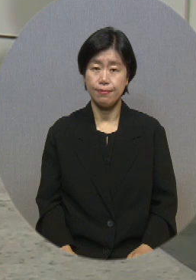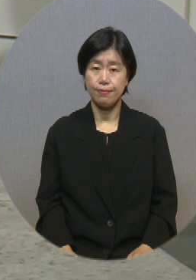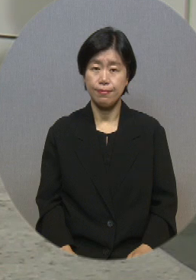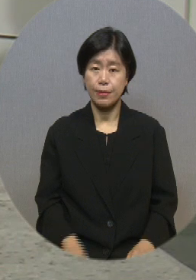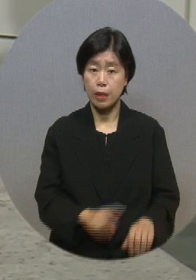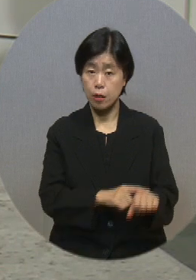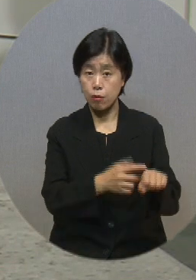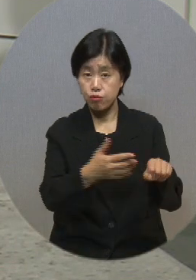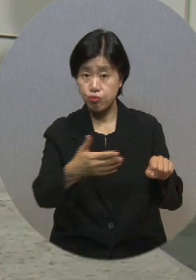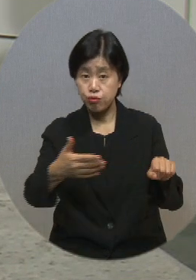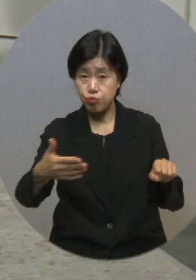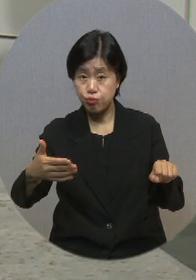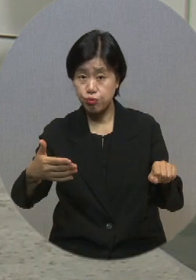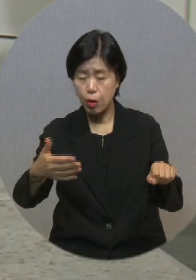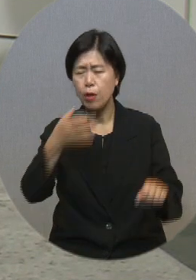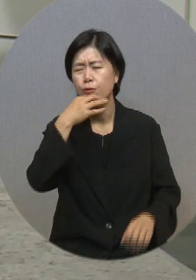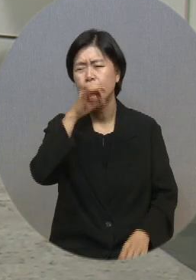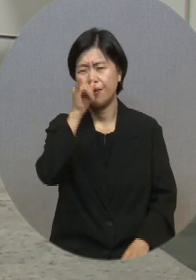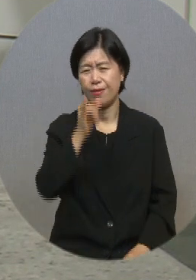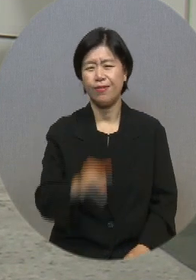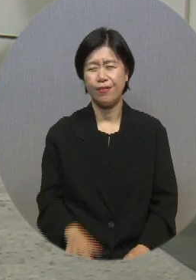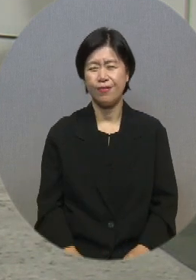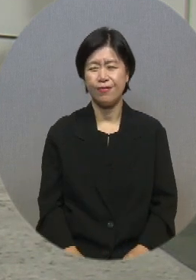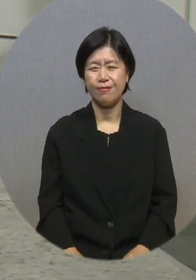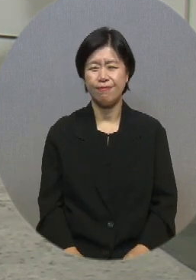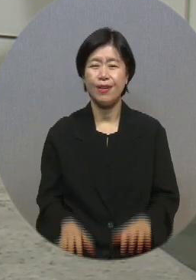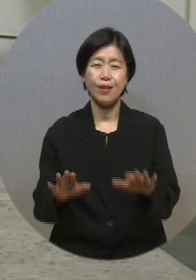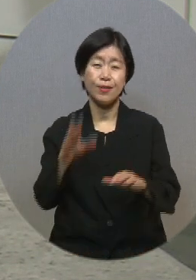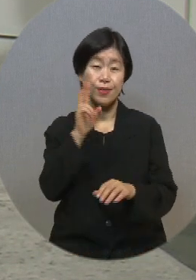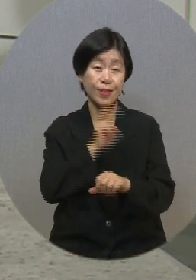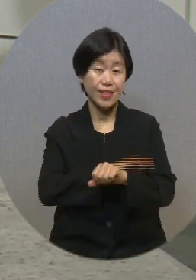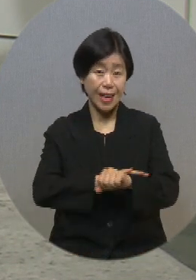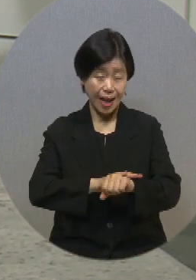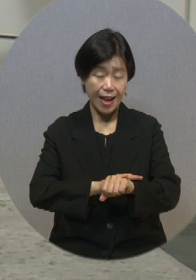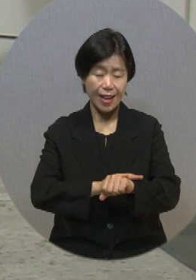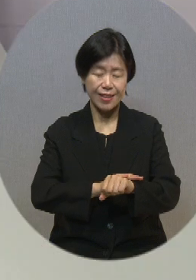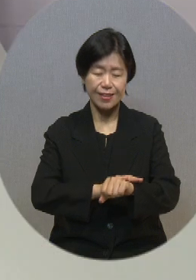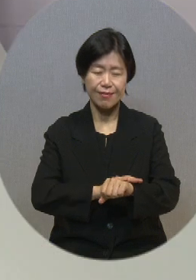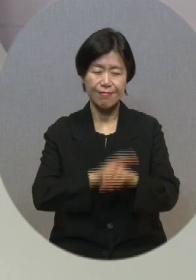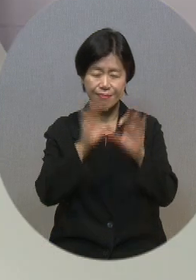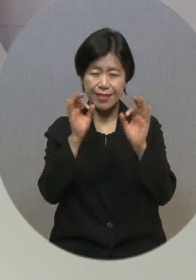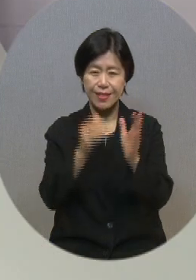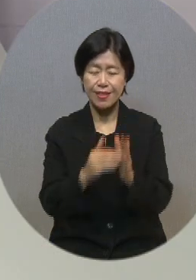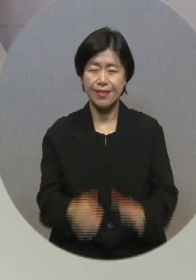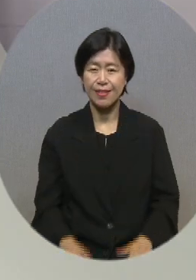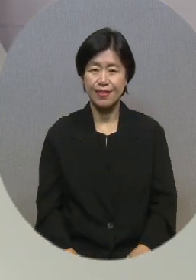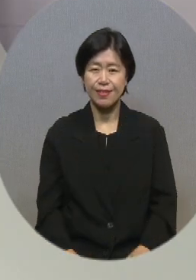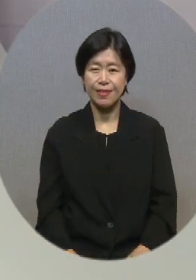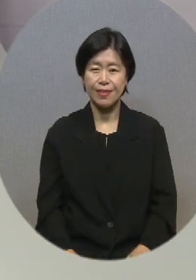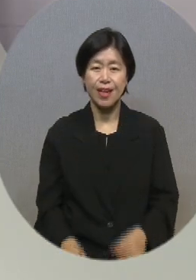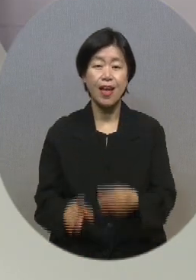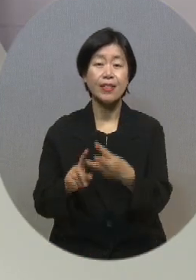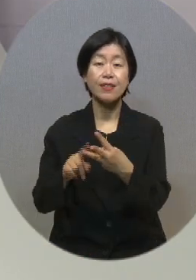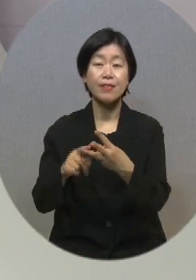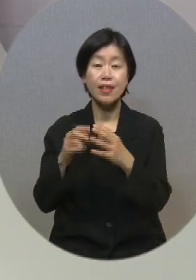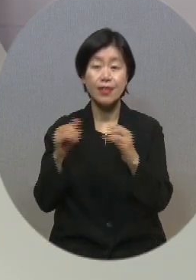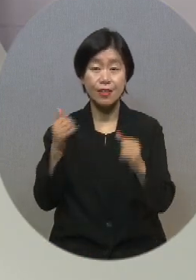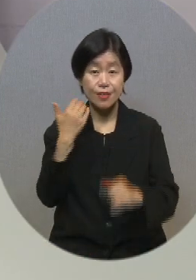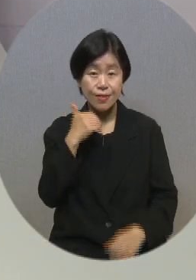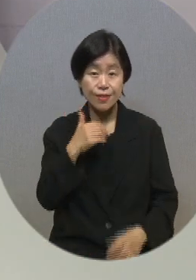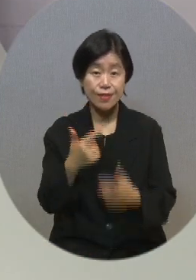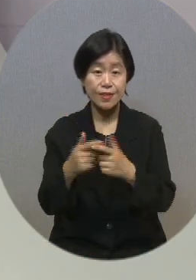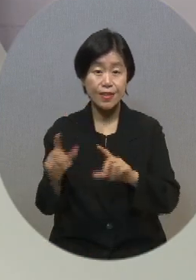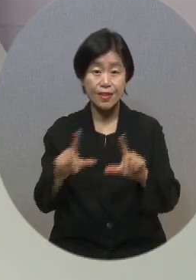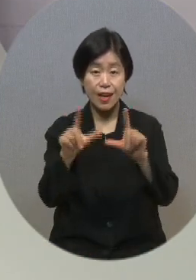그게 또 우리한테 큰 도움을 줄 날이 많아요. 네. 아, 오늘 노래 참 잘 들었습니다. 자, 이제 어르신 부문 세 번째 참가자, 부산에 거주하시는